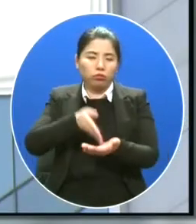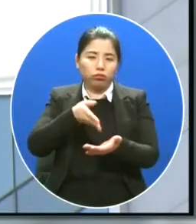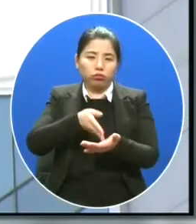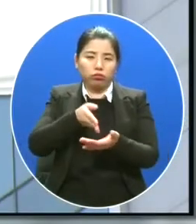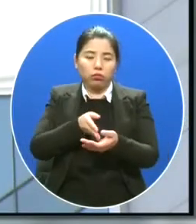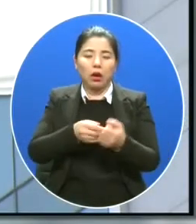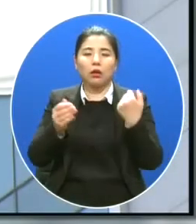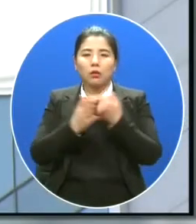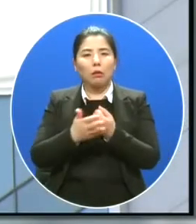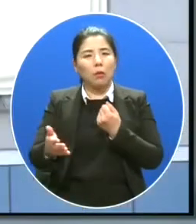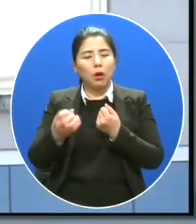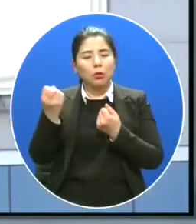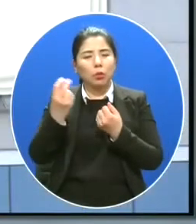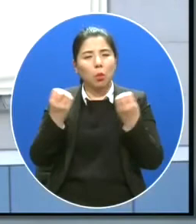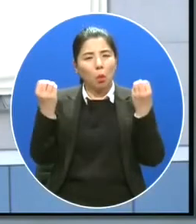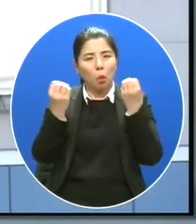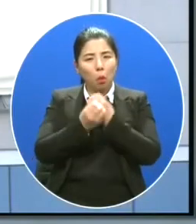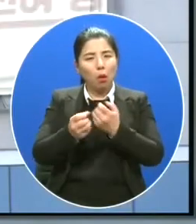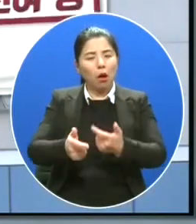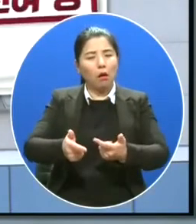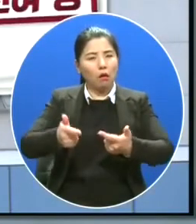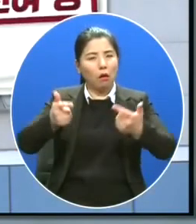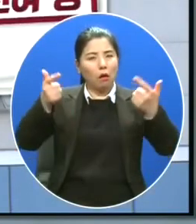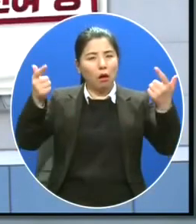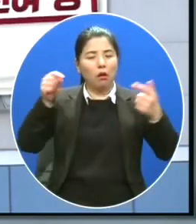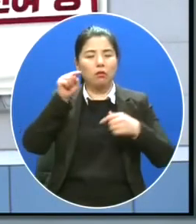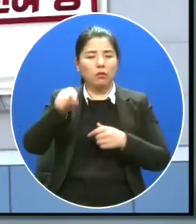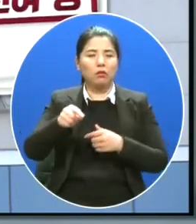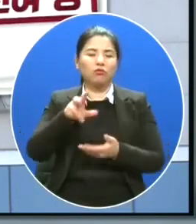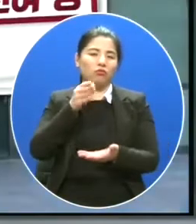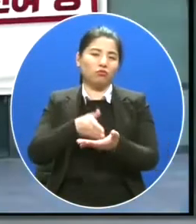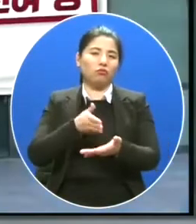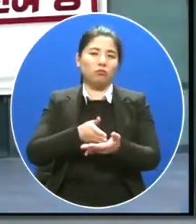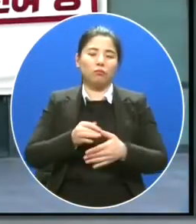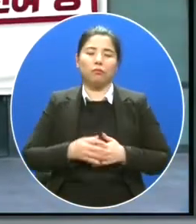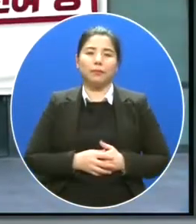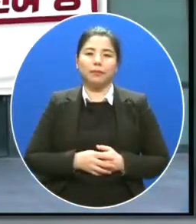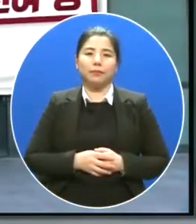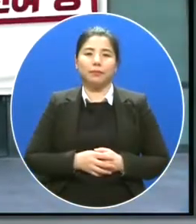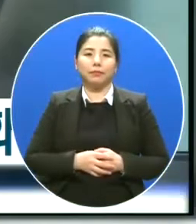단정적으로 보도함으로써 불필요한 불안감을 증폭시킨 뉴스였습니다.